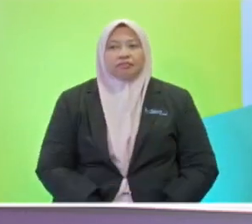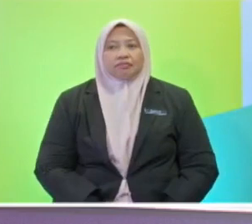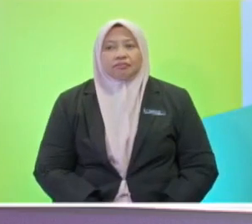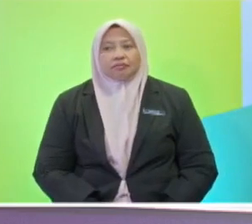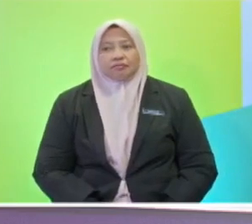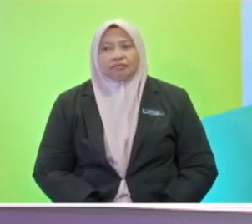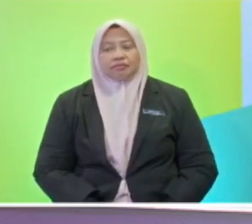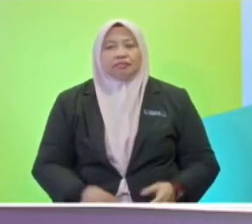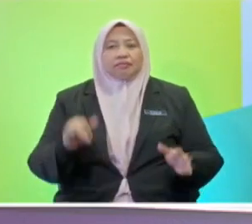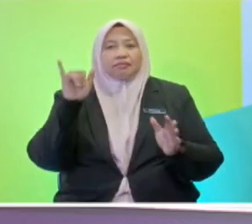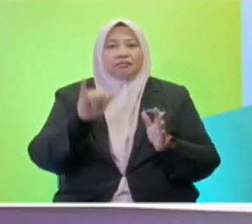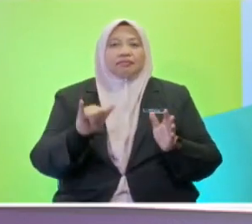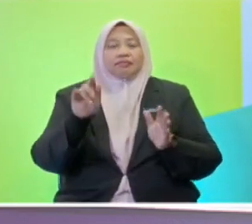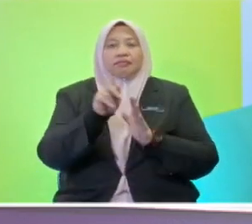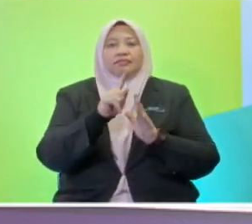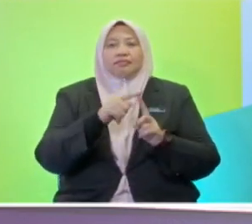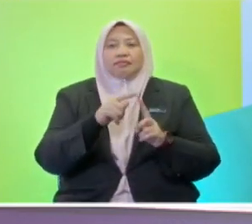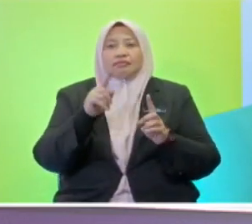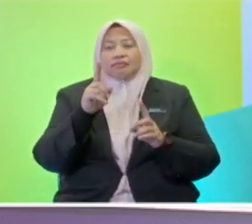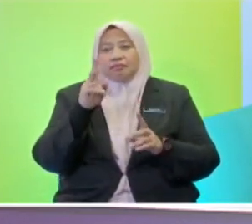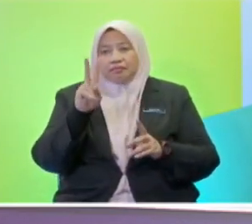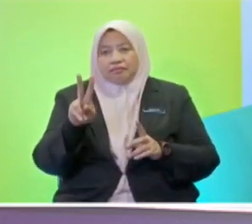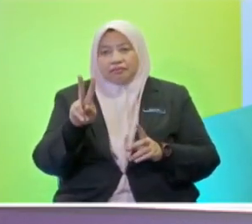yang kedua mana padi